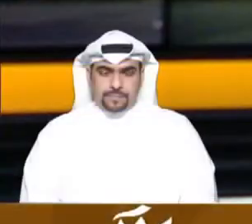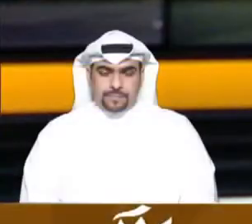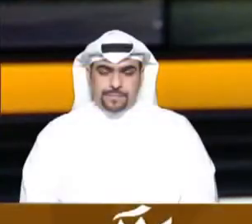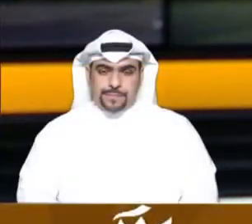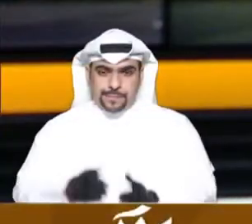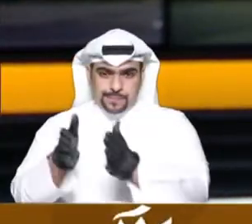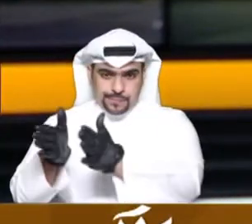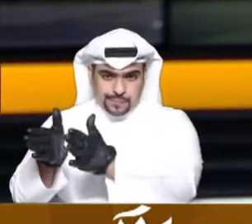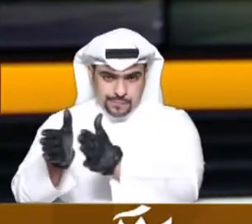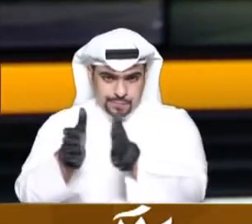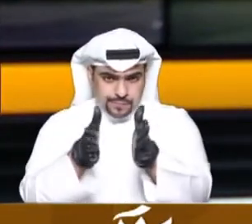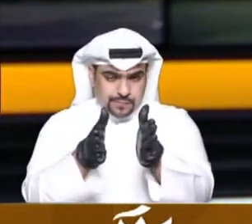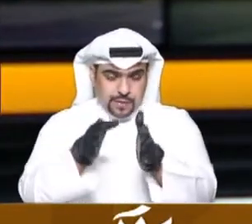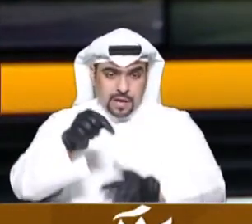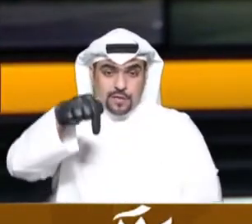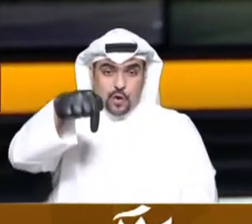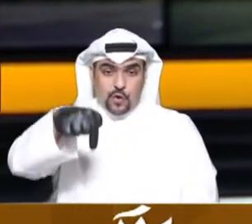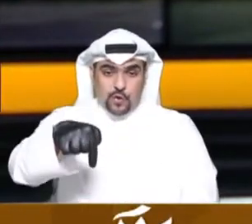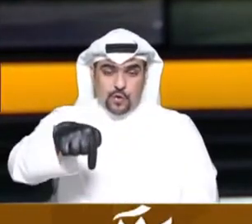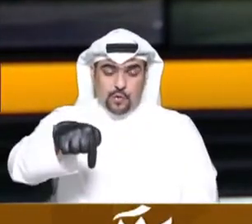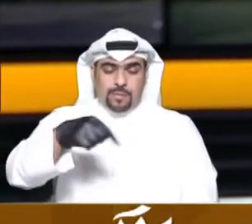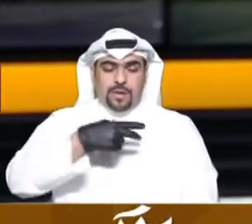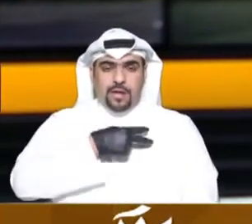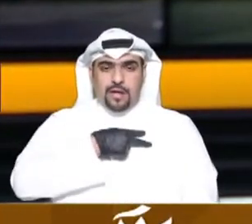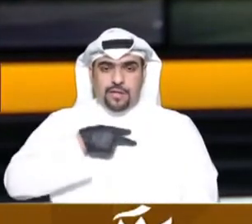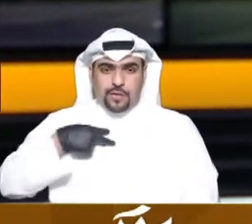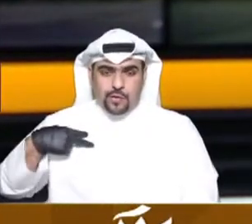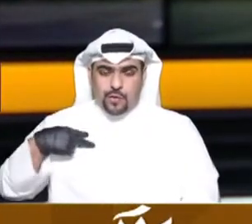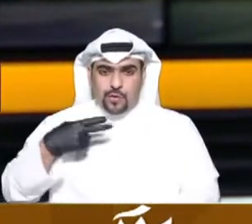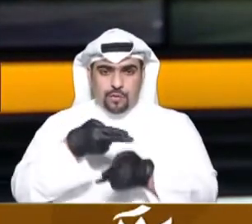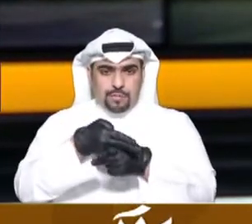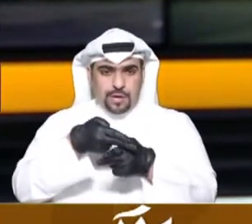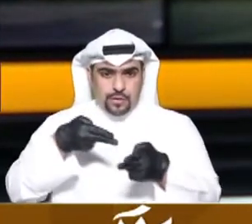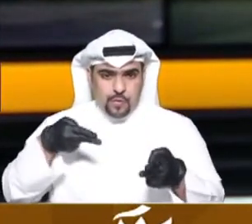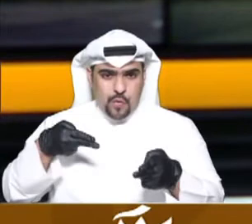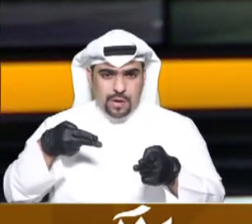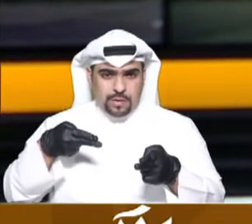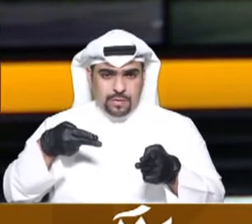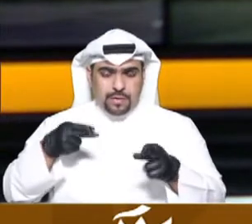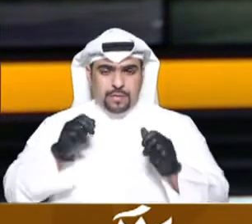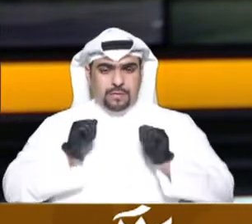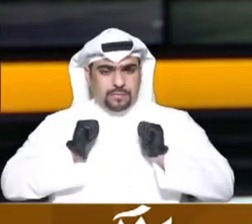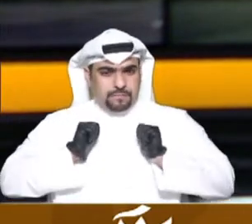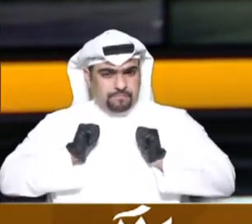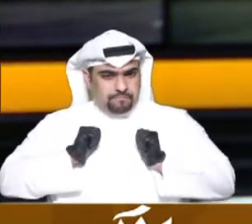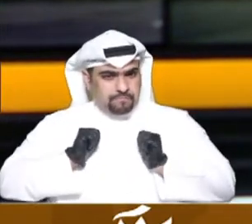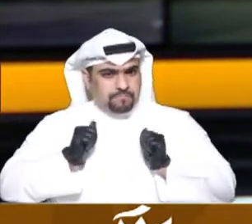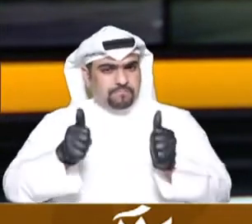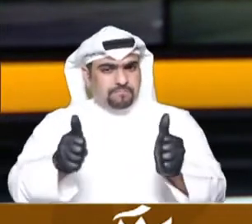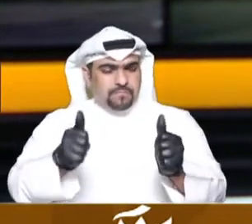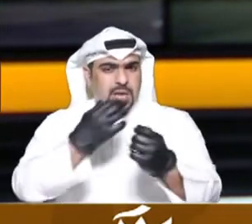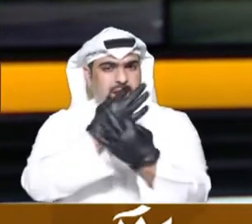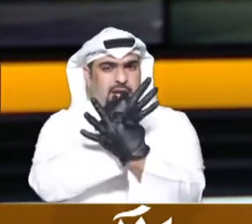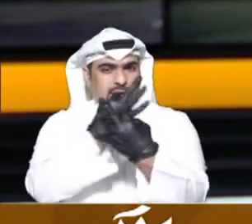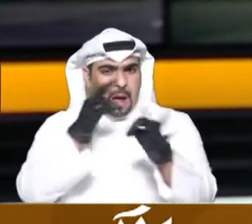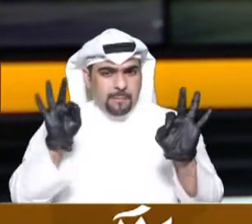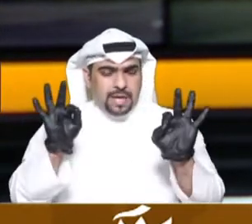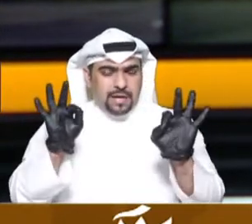اليوم الدولة بكافة قطاعاتها هبت بكل طاقاتها وإمكاناتها وكوادرها البشرية